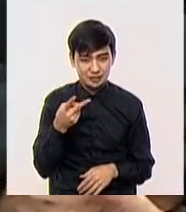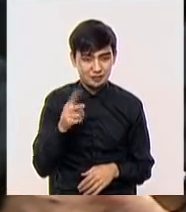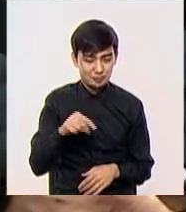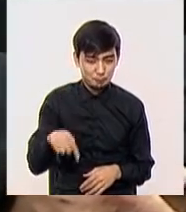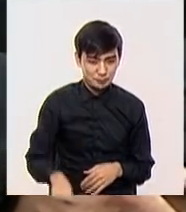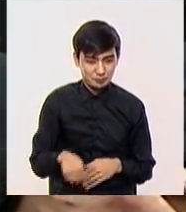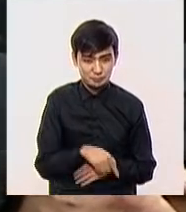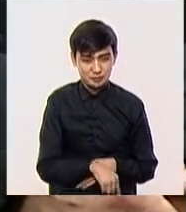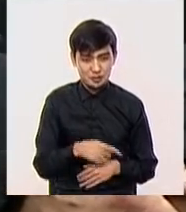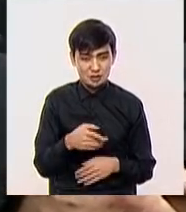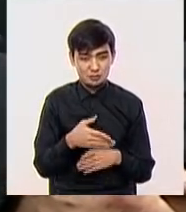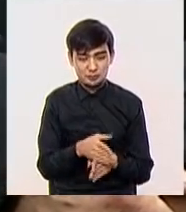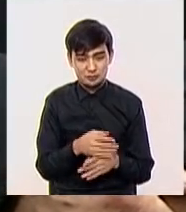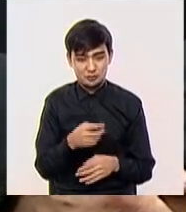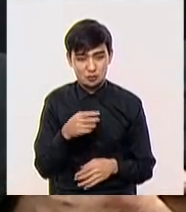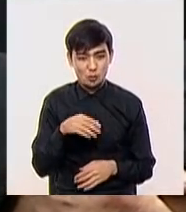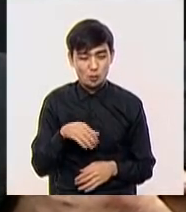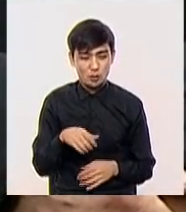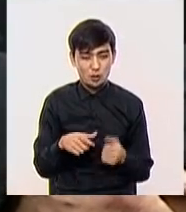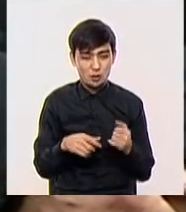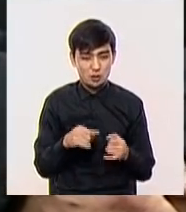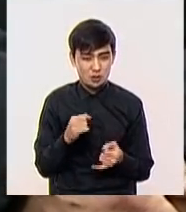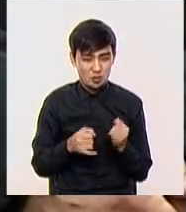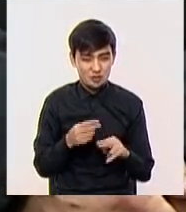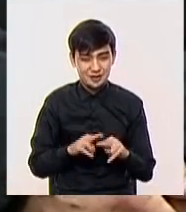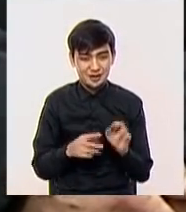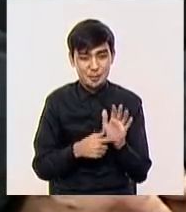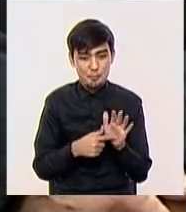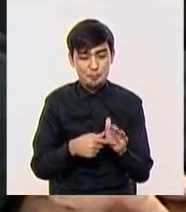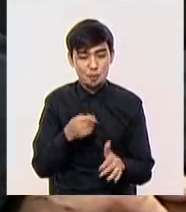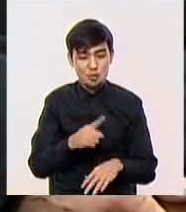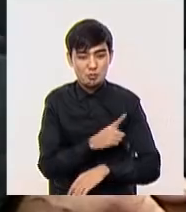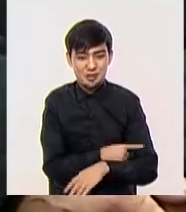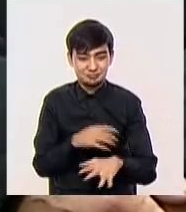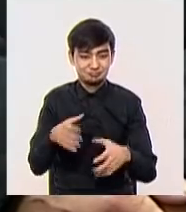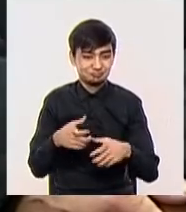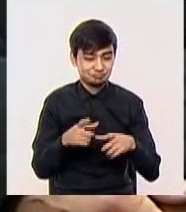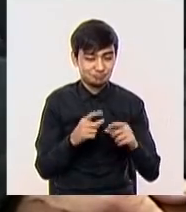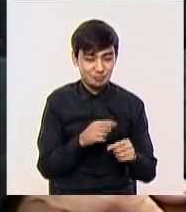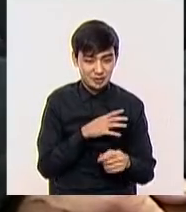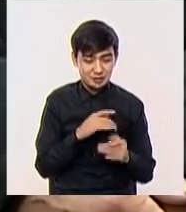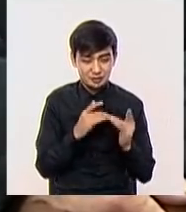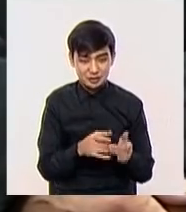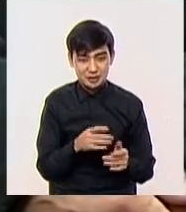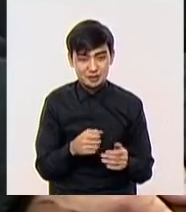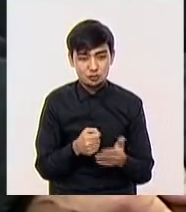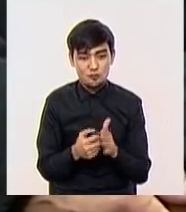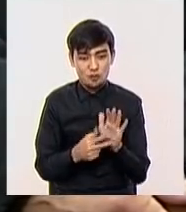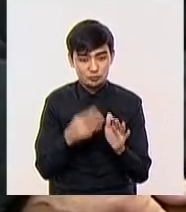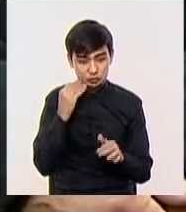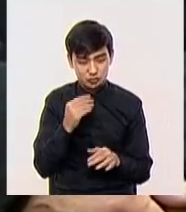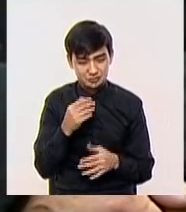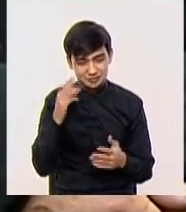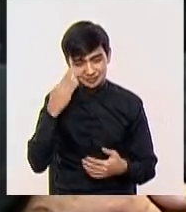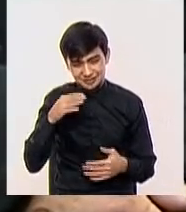аяғы екіге бөлініп қалған. 7-ші больницаға алып кеткен. 7-ші больницада 8-ге дейін жатты. 8-ші күні амандар